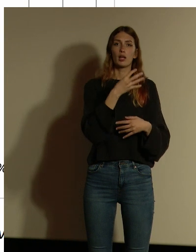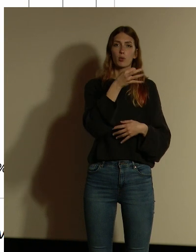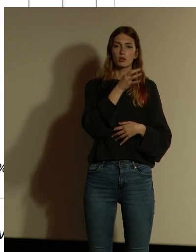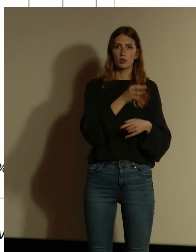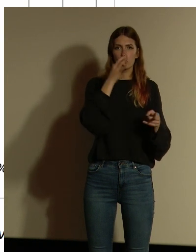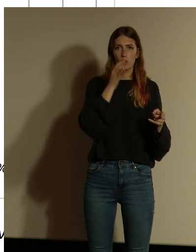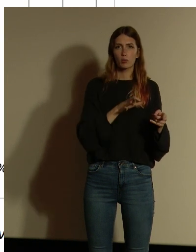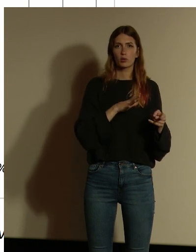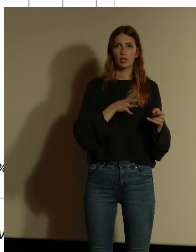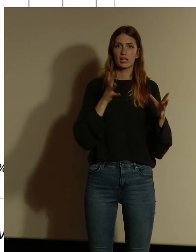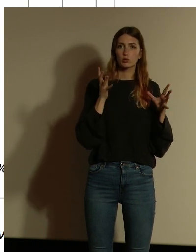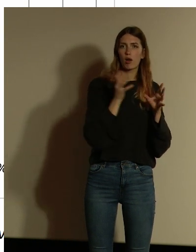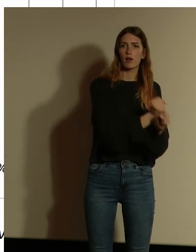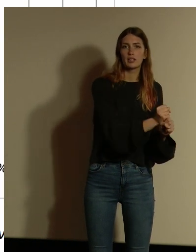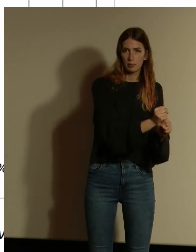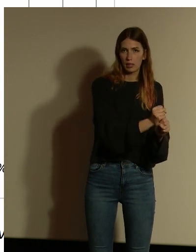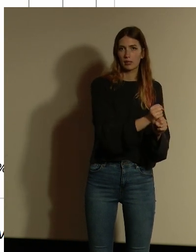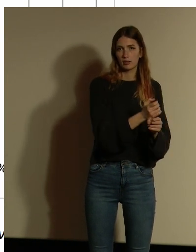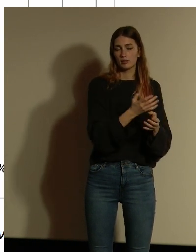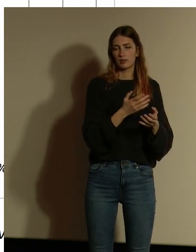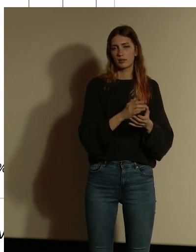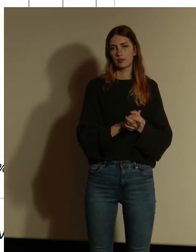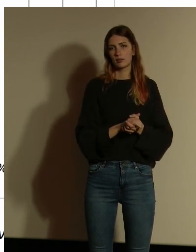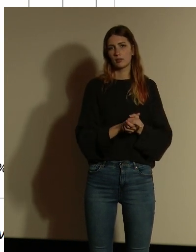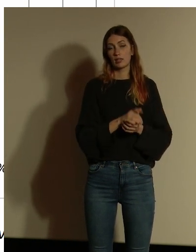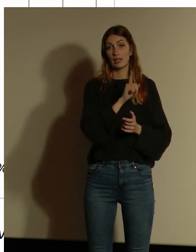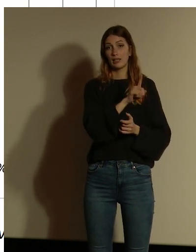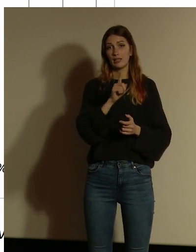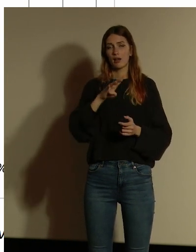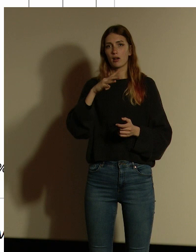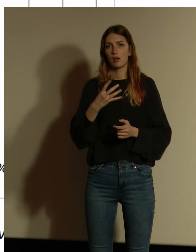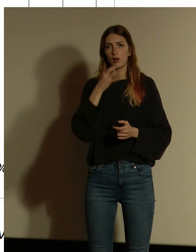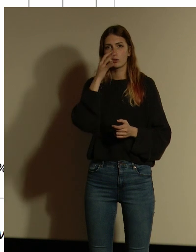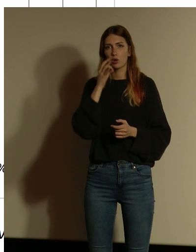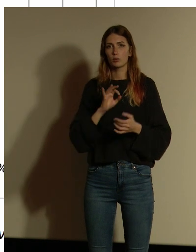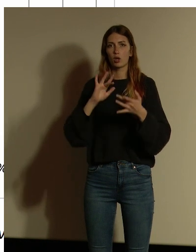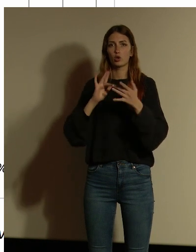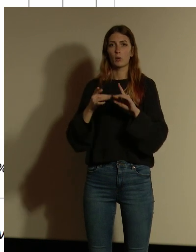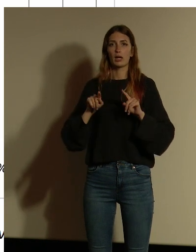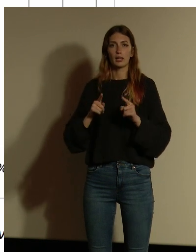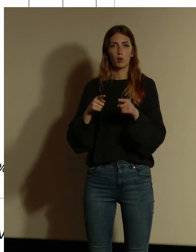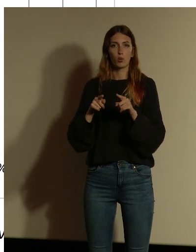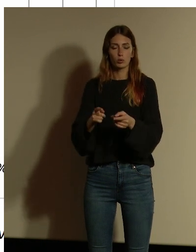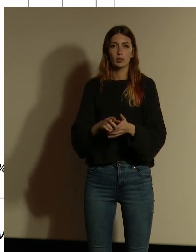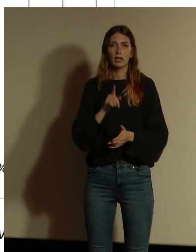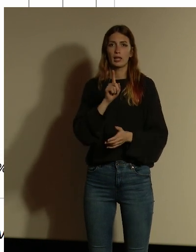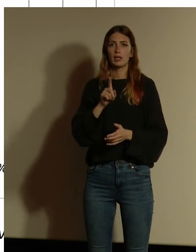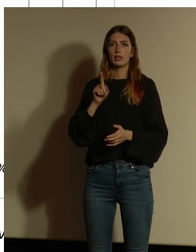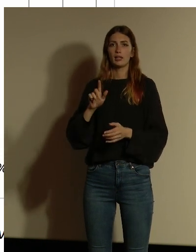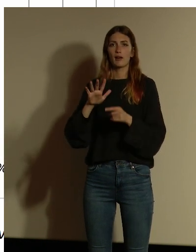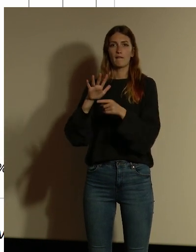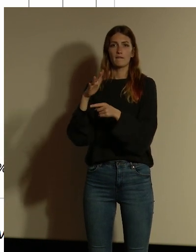34% on kogenud seksuaalset ahistamist, iga neljas on kogenud küberkiusu, iga viienda vara